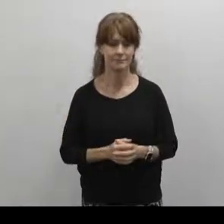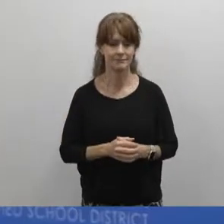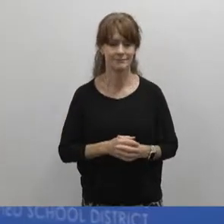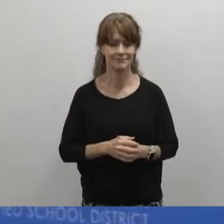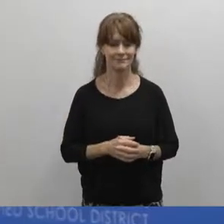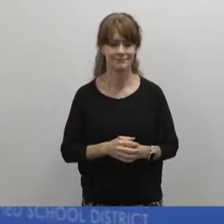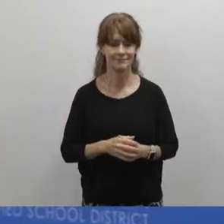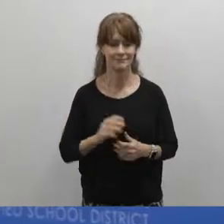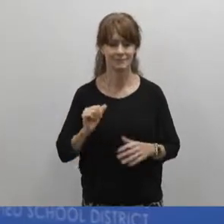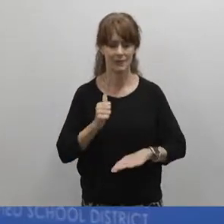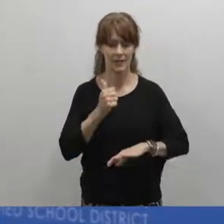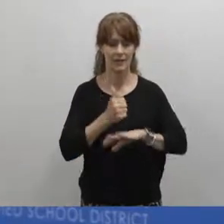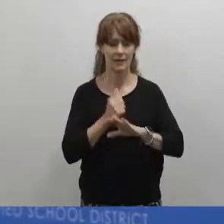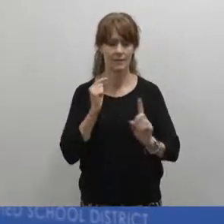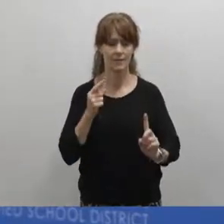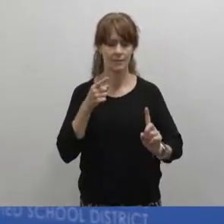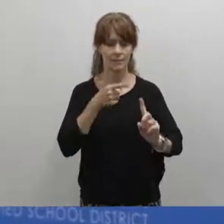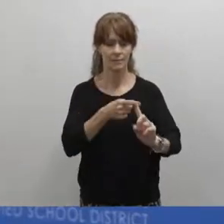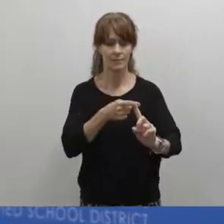policy